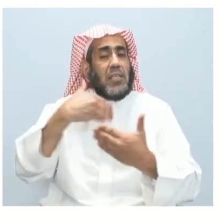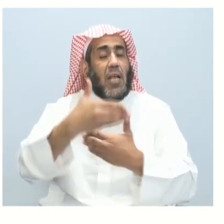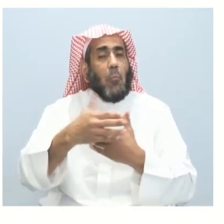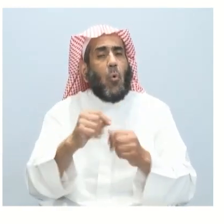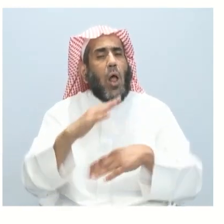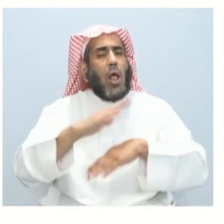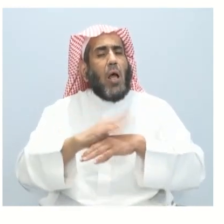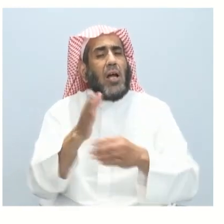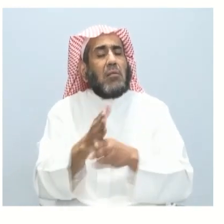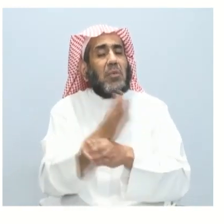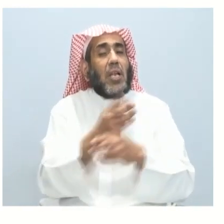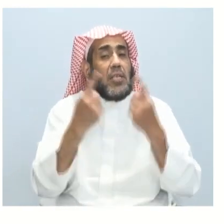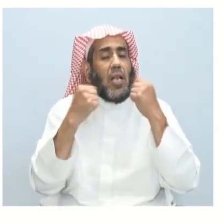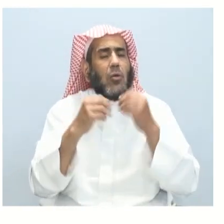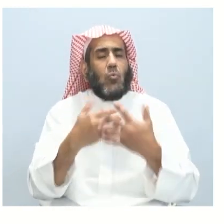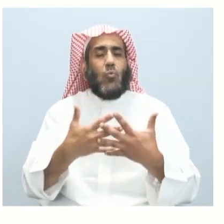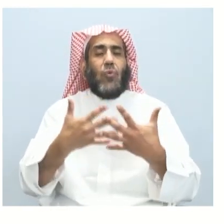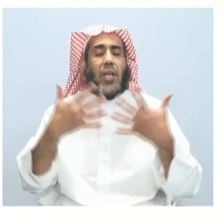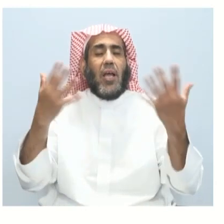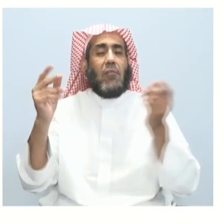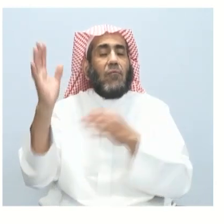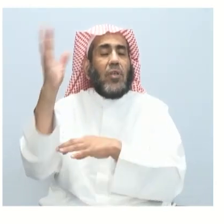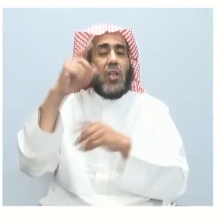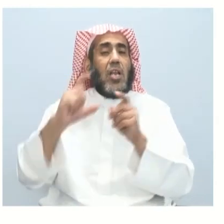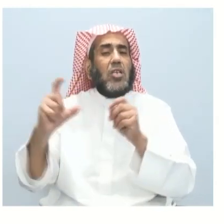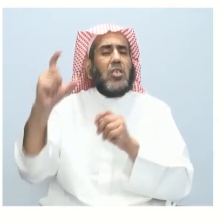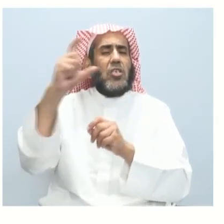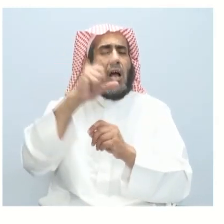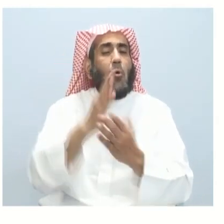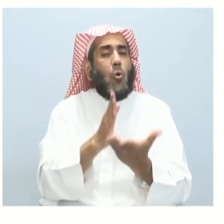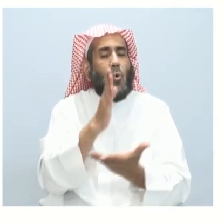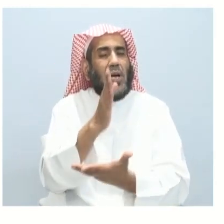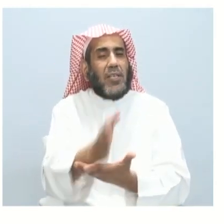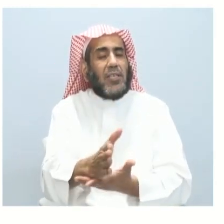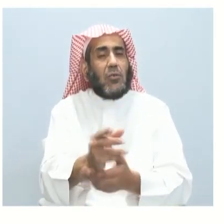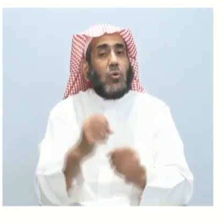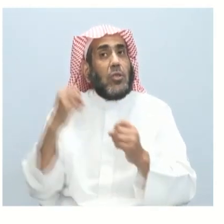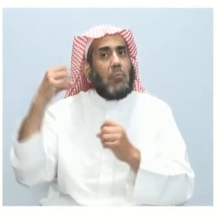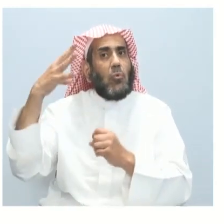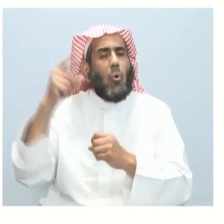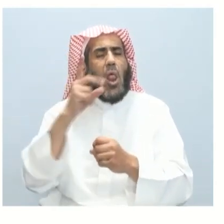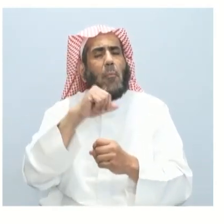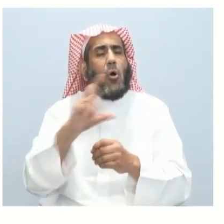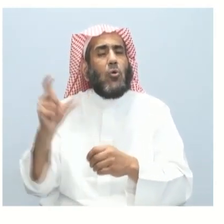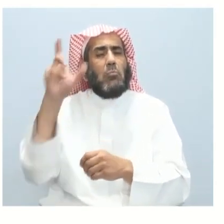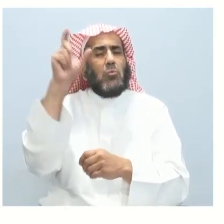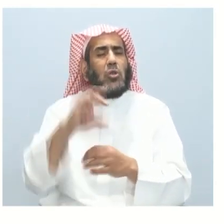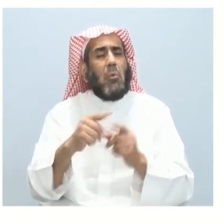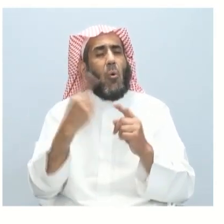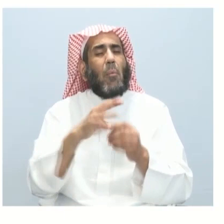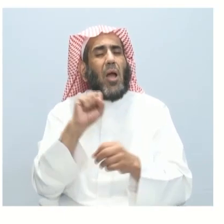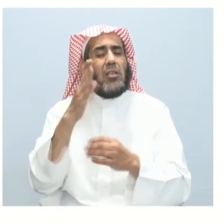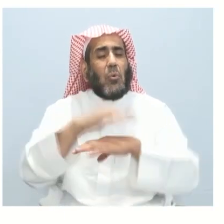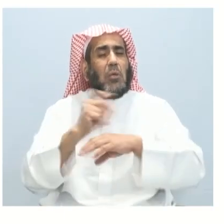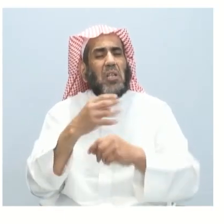الادب كان احد مجالات الحياه التي تفيت في ظل ظل الاسلام الوارف واهتدت بهديه واستنارت بنوره ولم يعد المسلم بعامه الاديب بخاصه